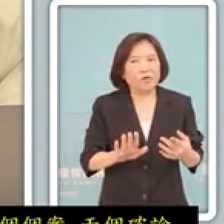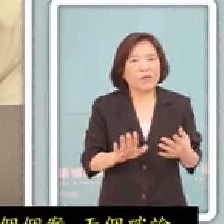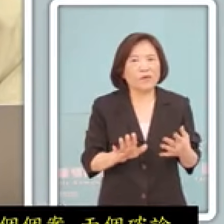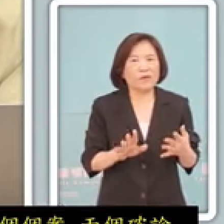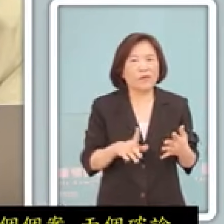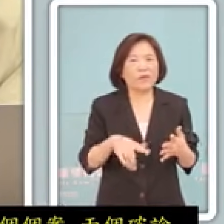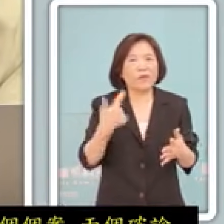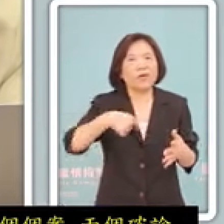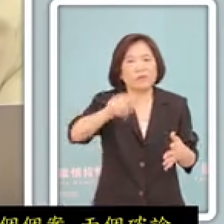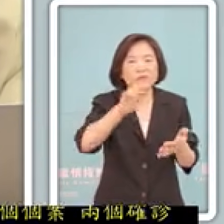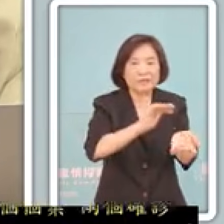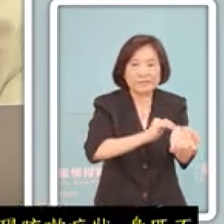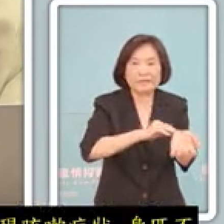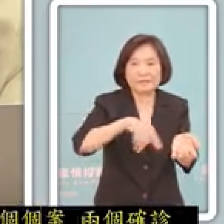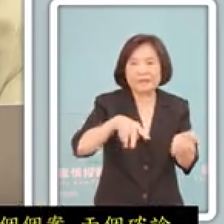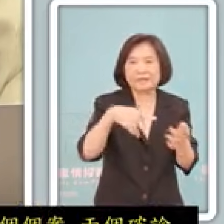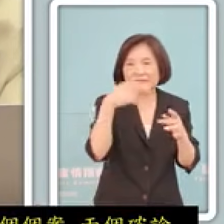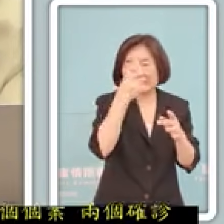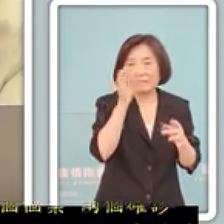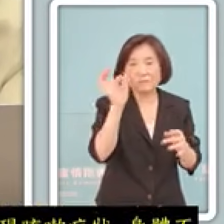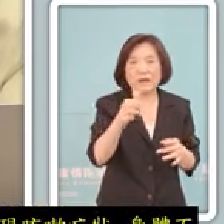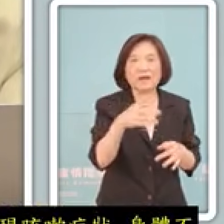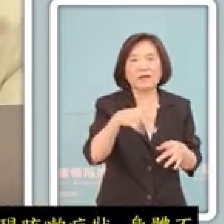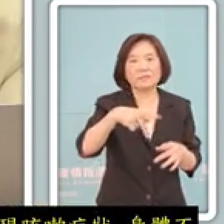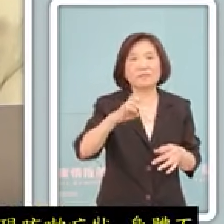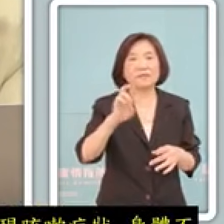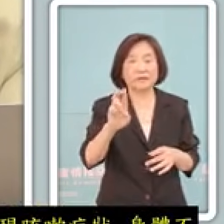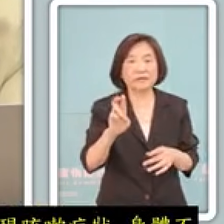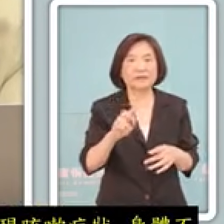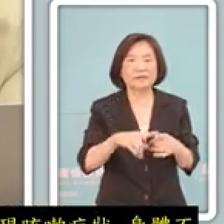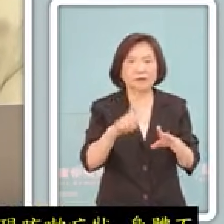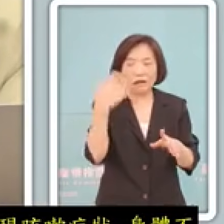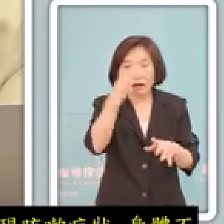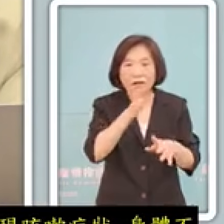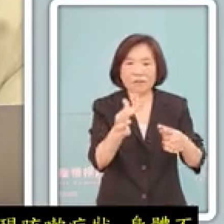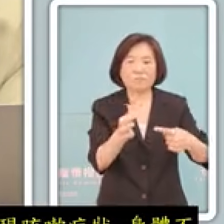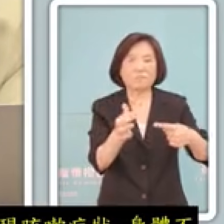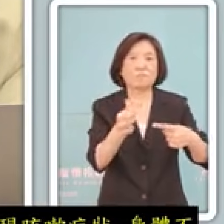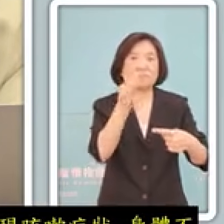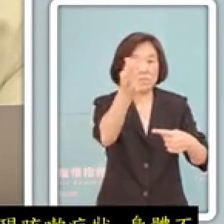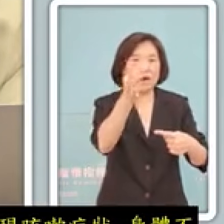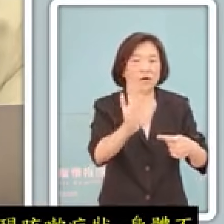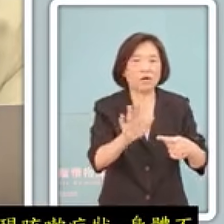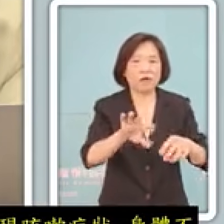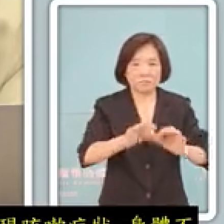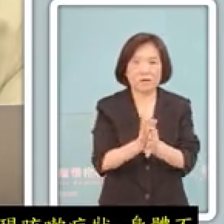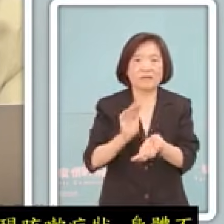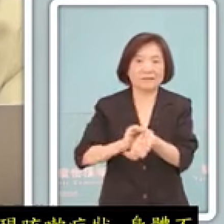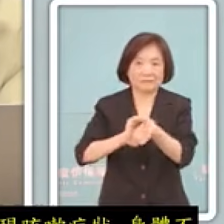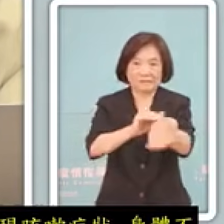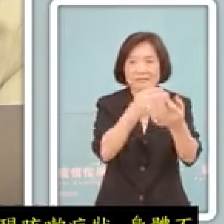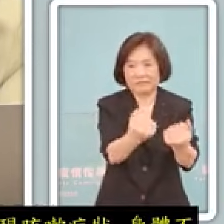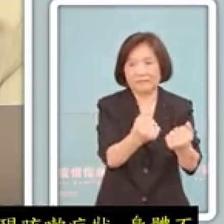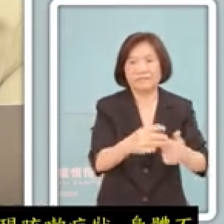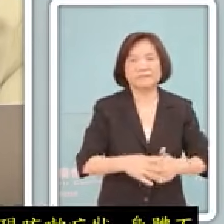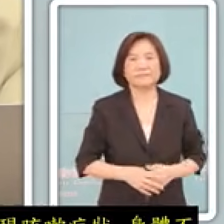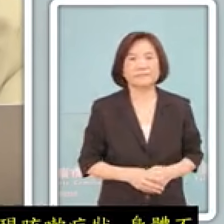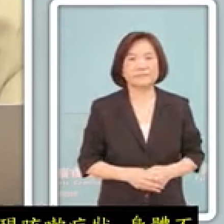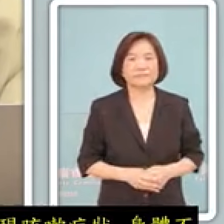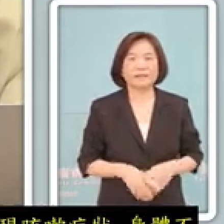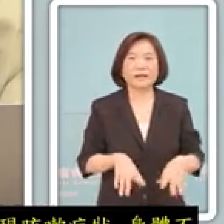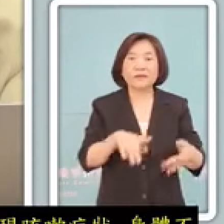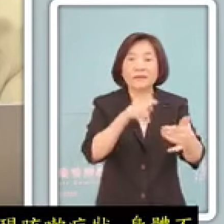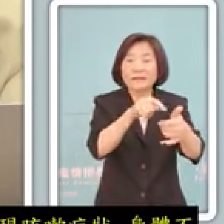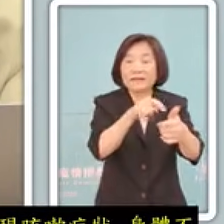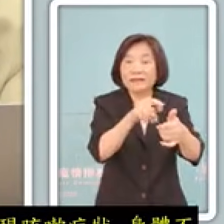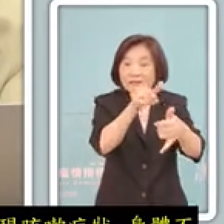所以就前往医院来进行快筛跟 PCR， 当天是呈现阳性的，也在当天被医院给收治起来。但因为他住